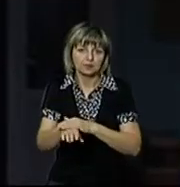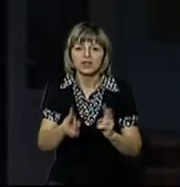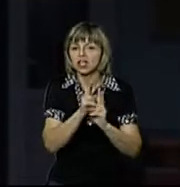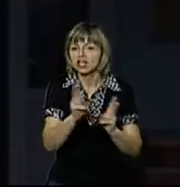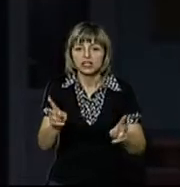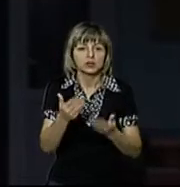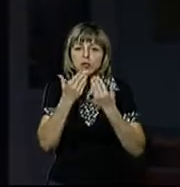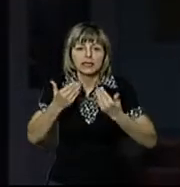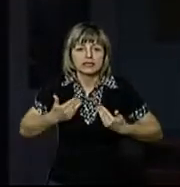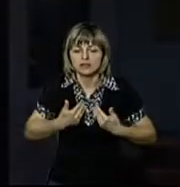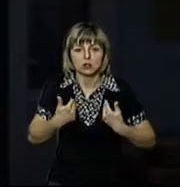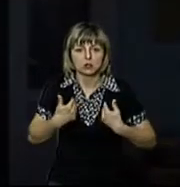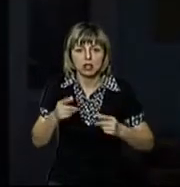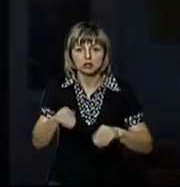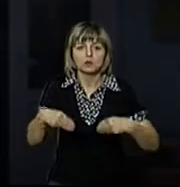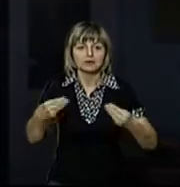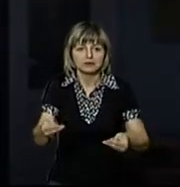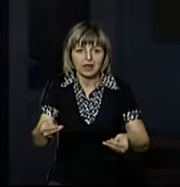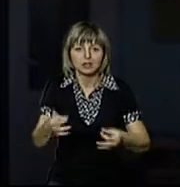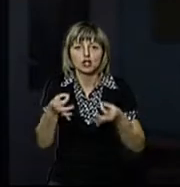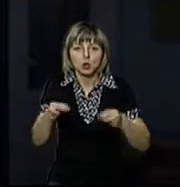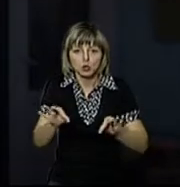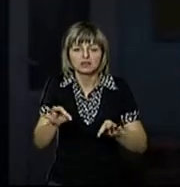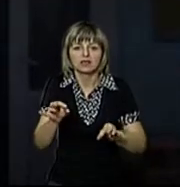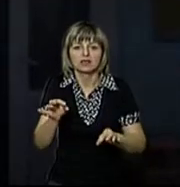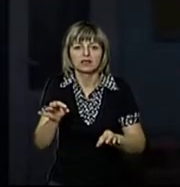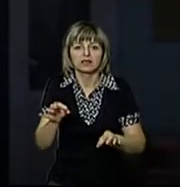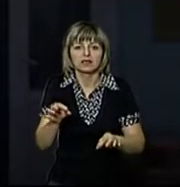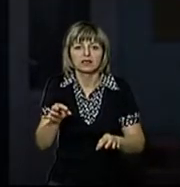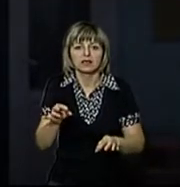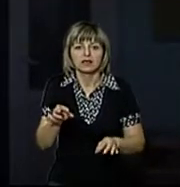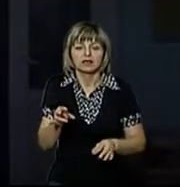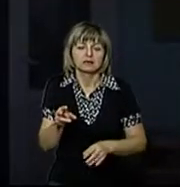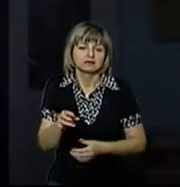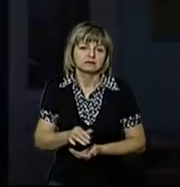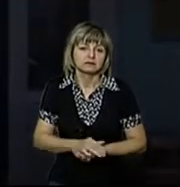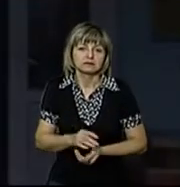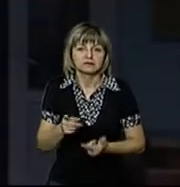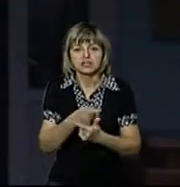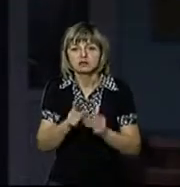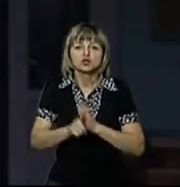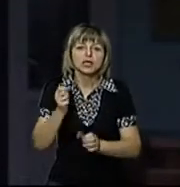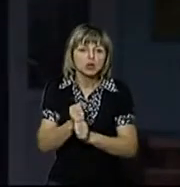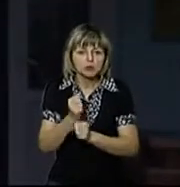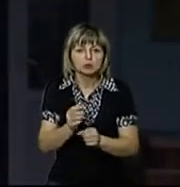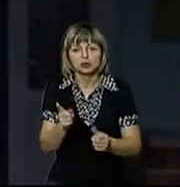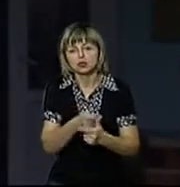не звертався до нас, що, допустимо, дати дозвіл на землерийні роботи в той час, там, чи...